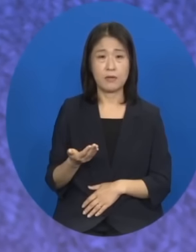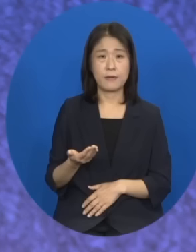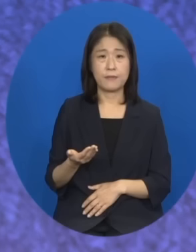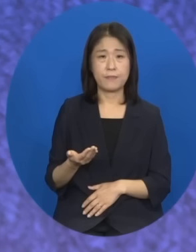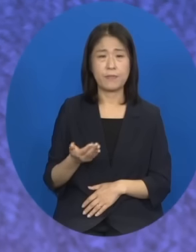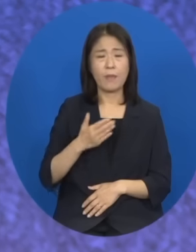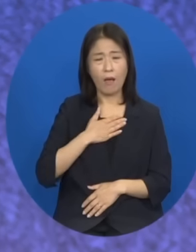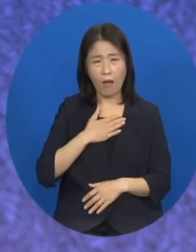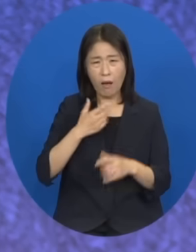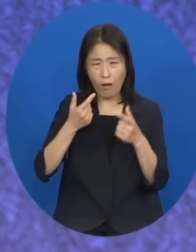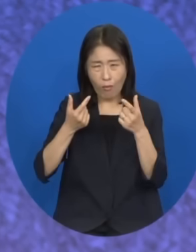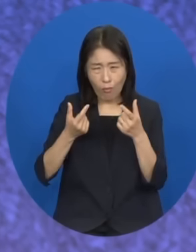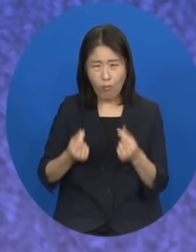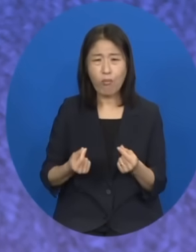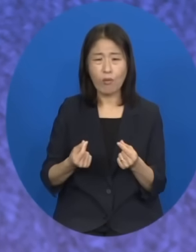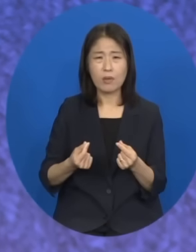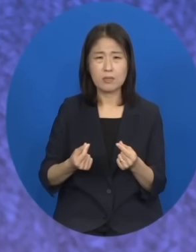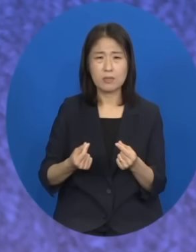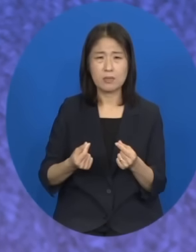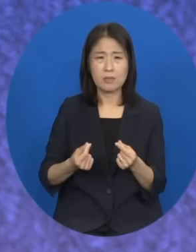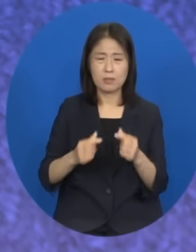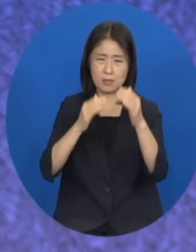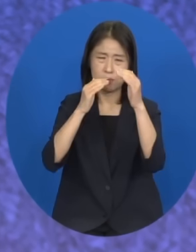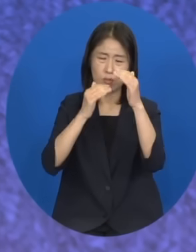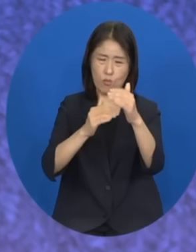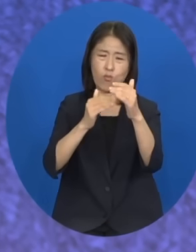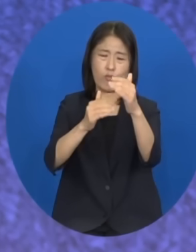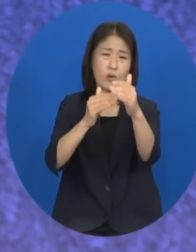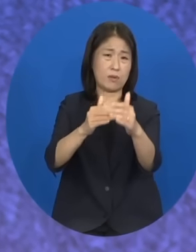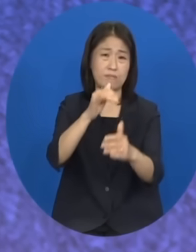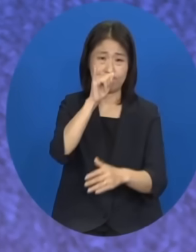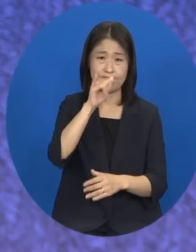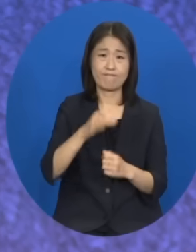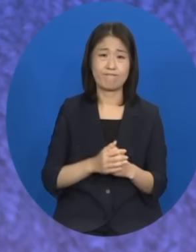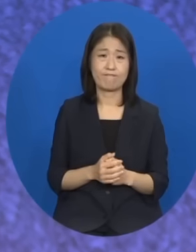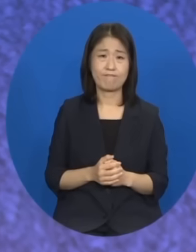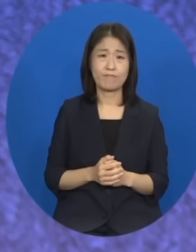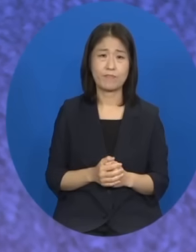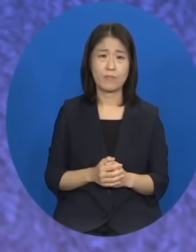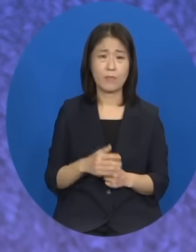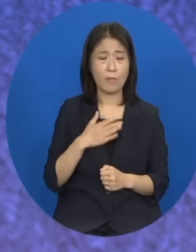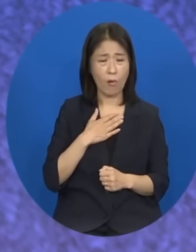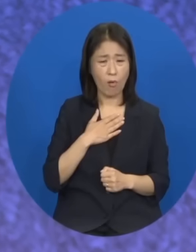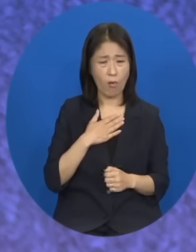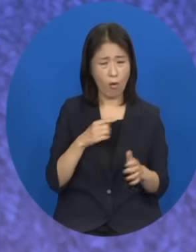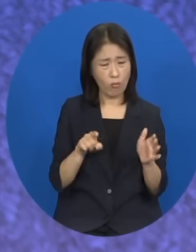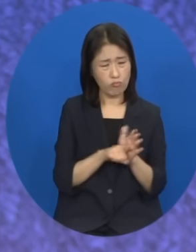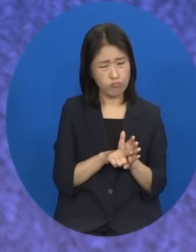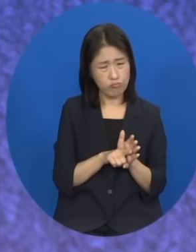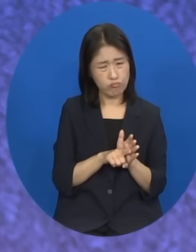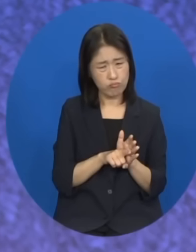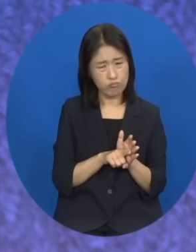저도 똑같은 과정을 거쳤거든요. 도무지 안 믿어지는데 어떻게 해요?